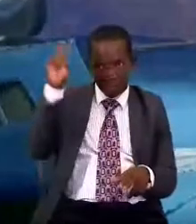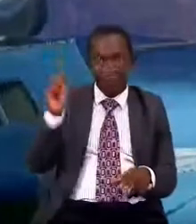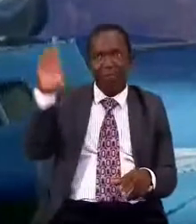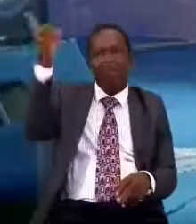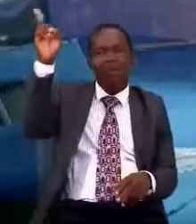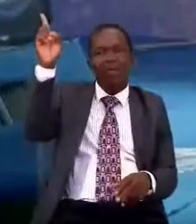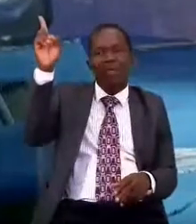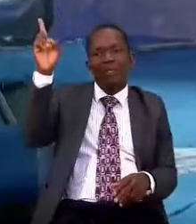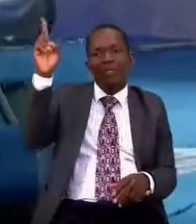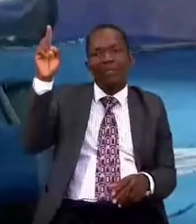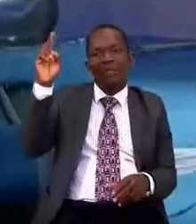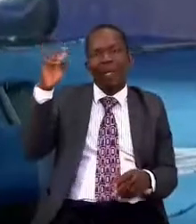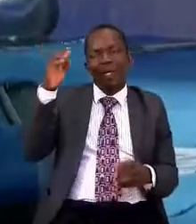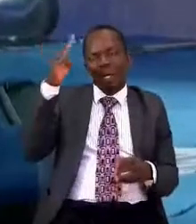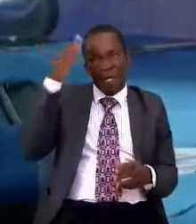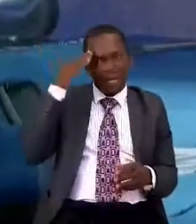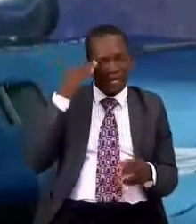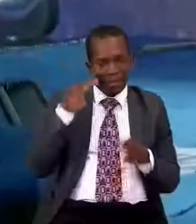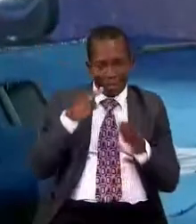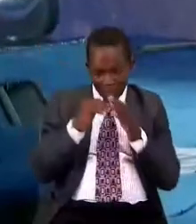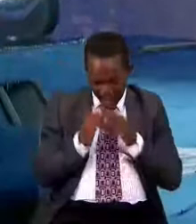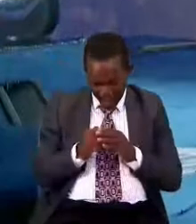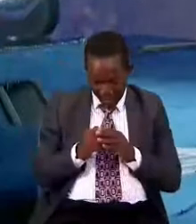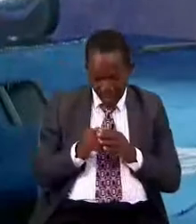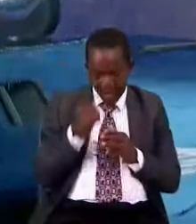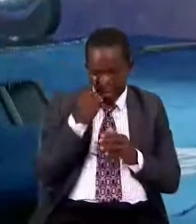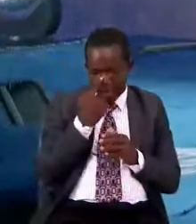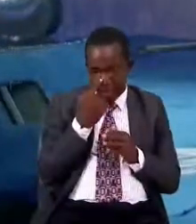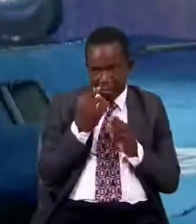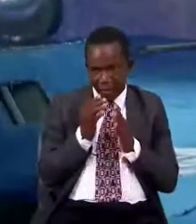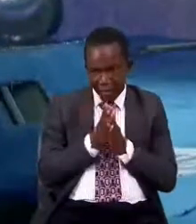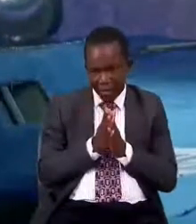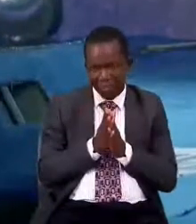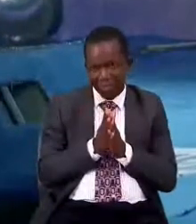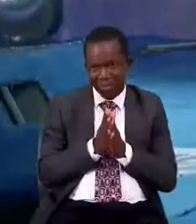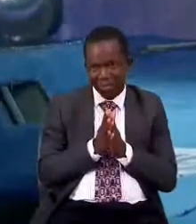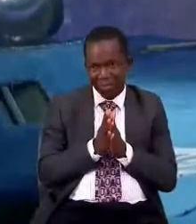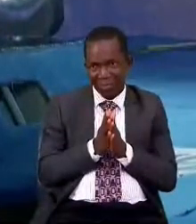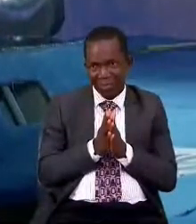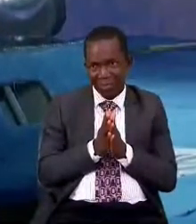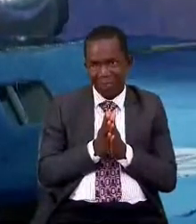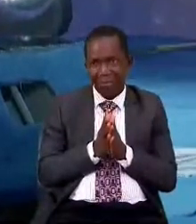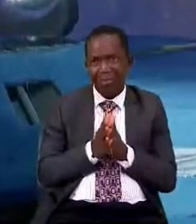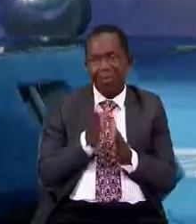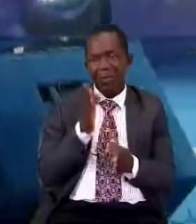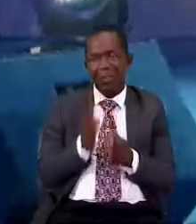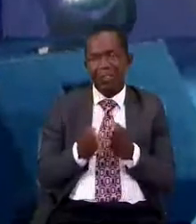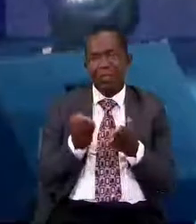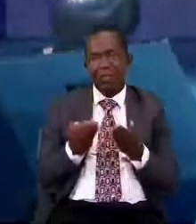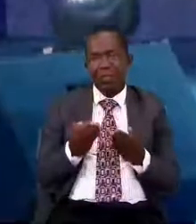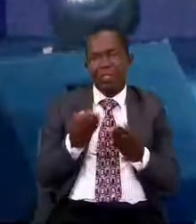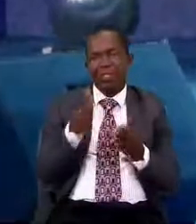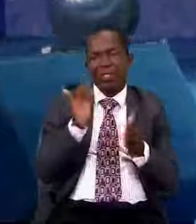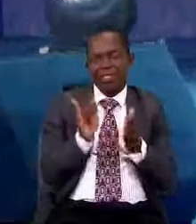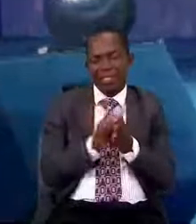Vous voulez que ce nom agisse pour vous, le nom précieux, le nom prédominant, le nom